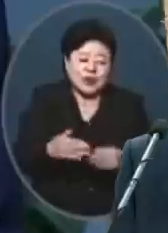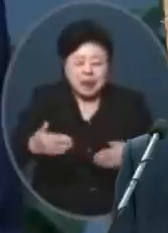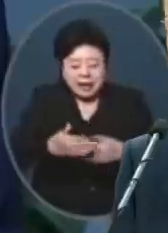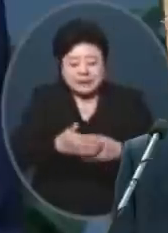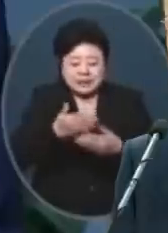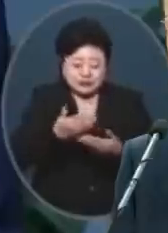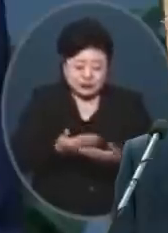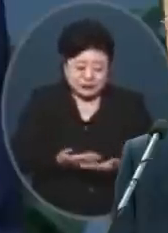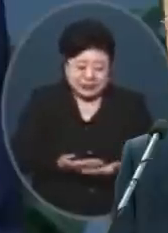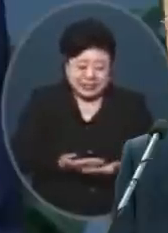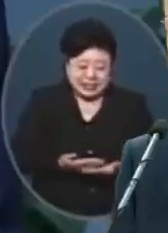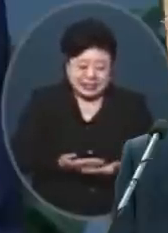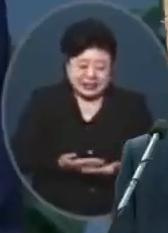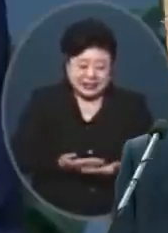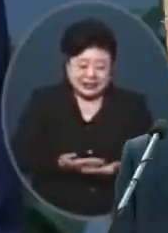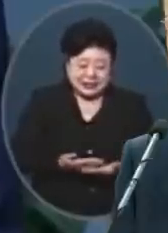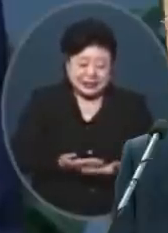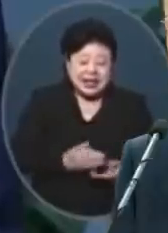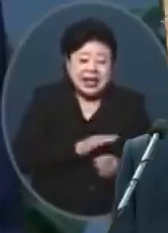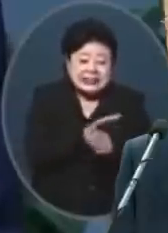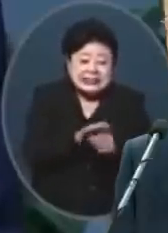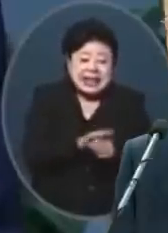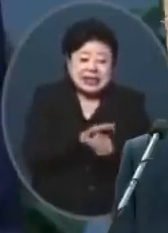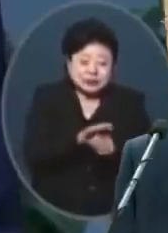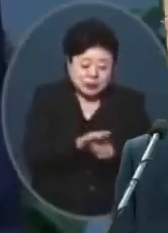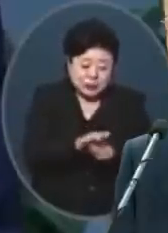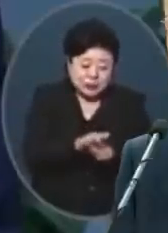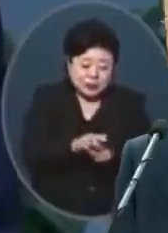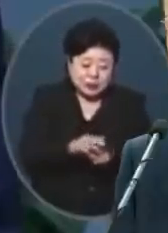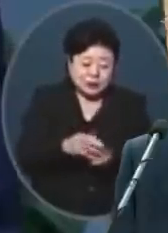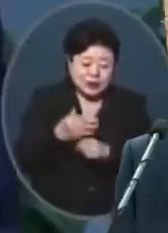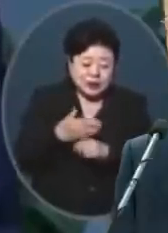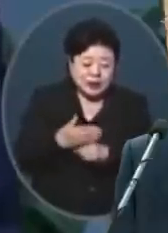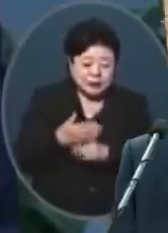감사드리겠습니다 사랑이라는 것은